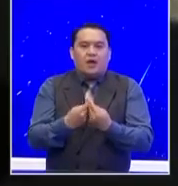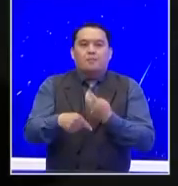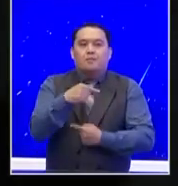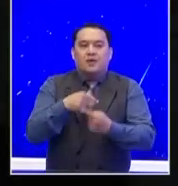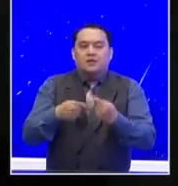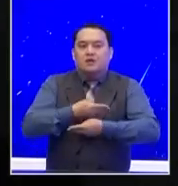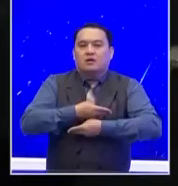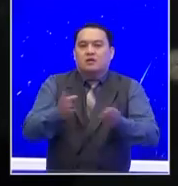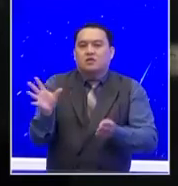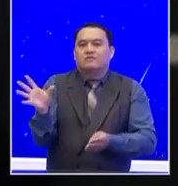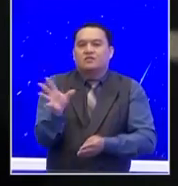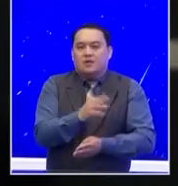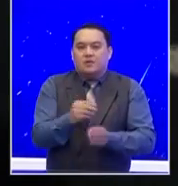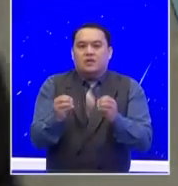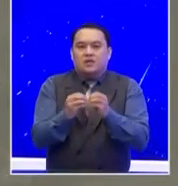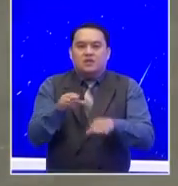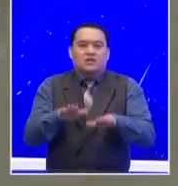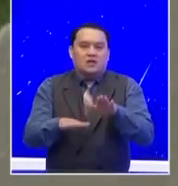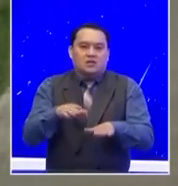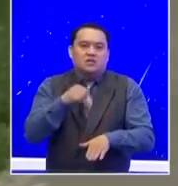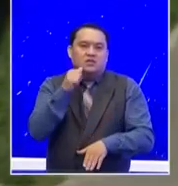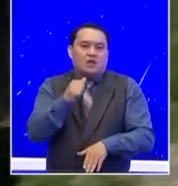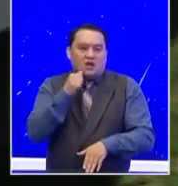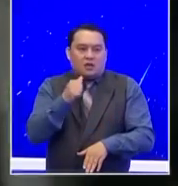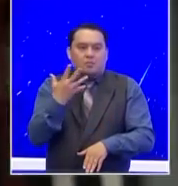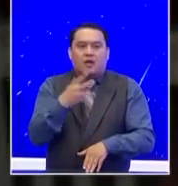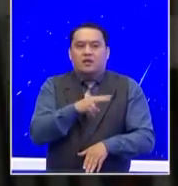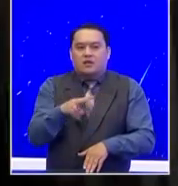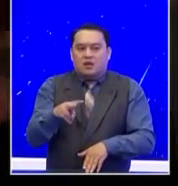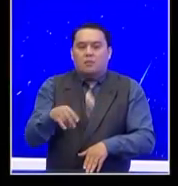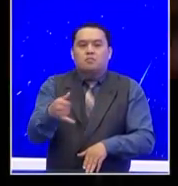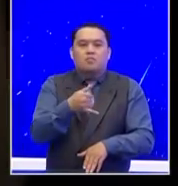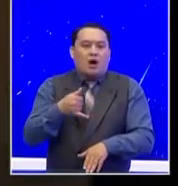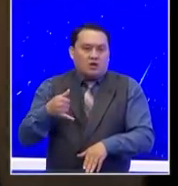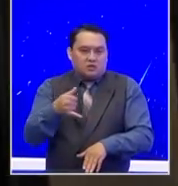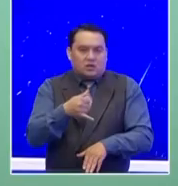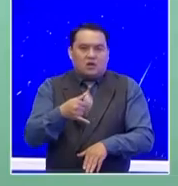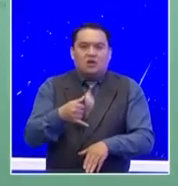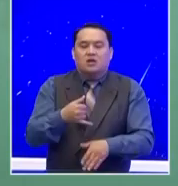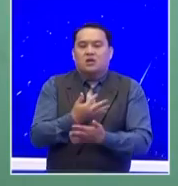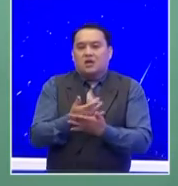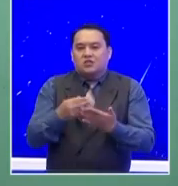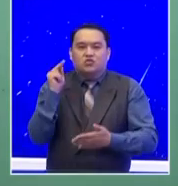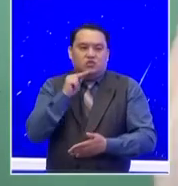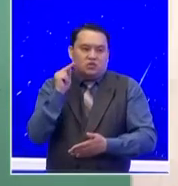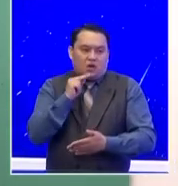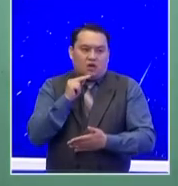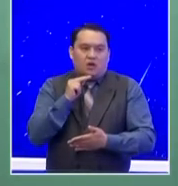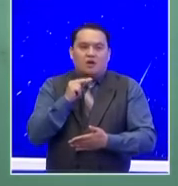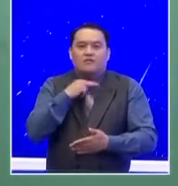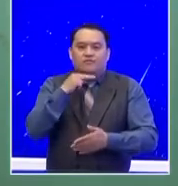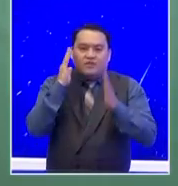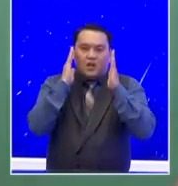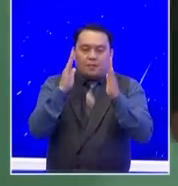предприниматели раздали всем. Это 10 килограммов муки и сахара, 5 литров подсолнечного масла, а также рис, макароны и чай. Не оставили без внимания